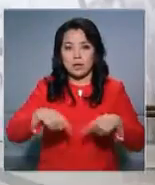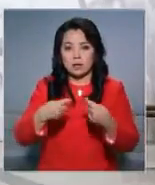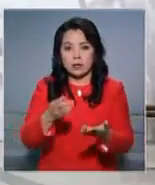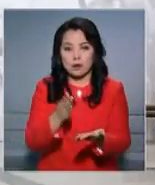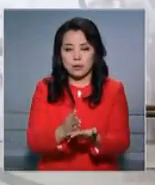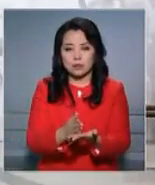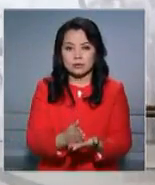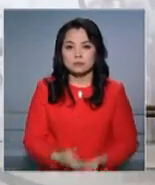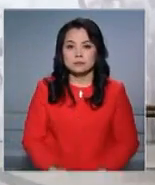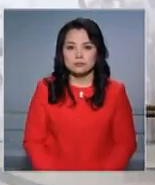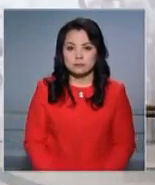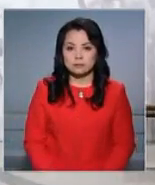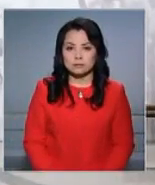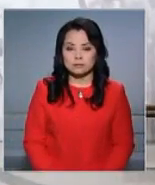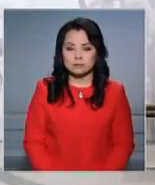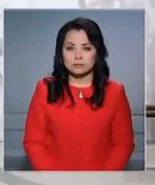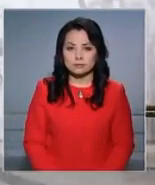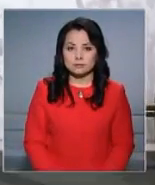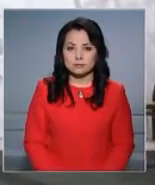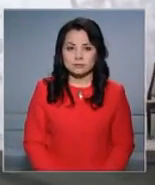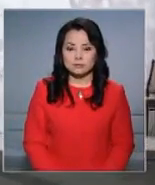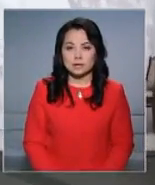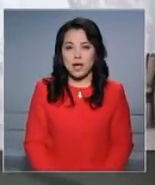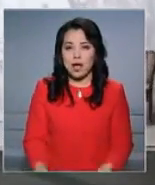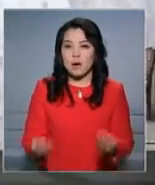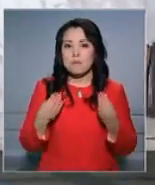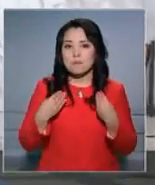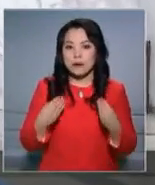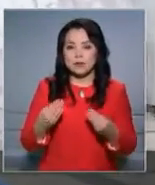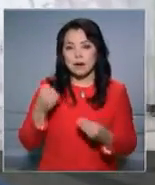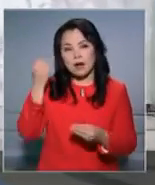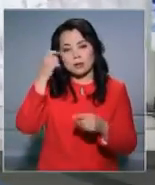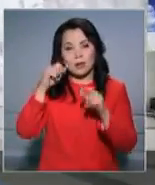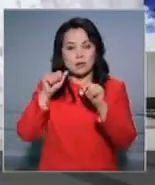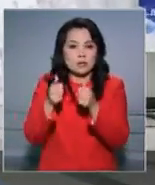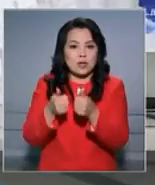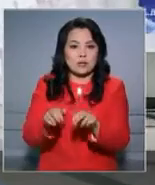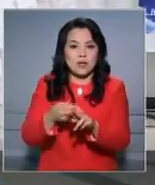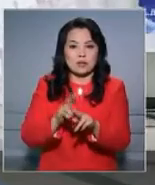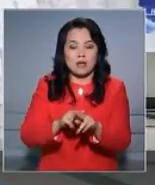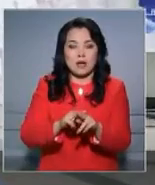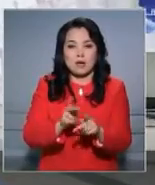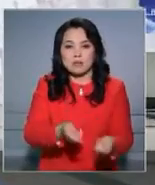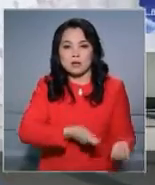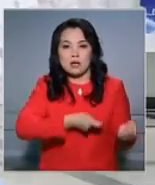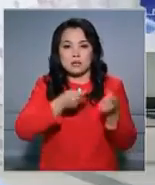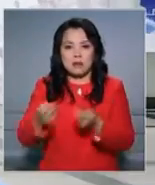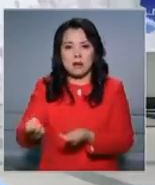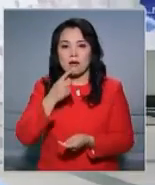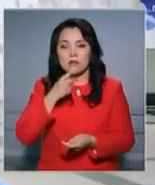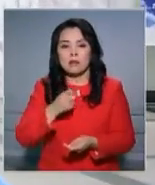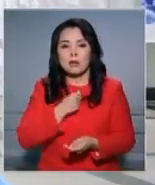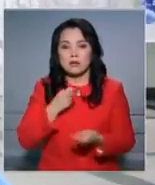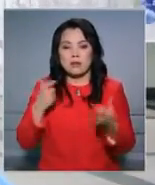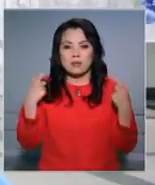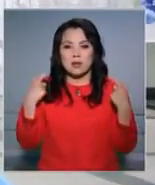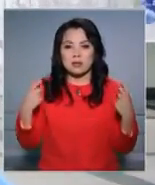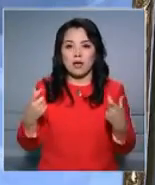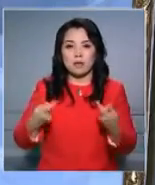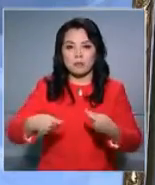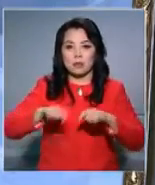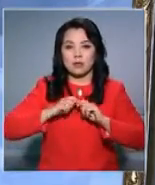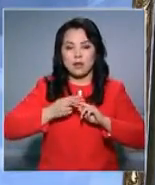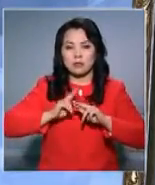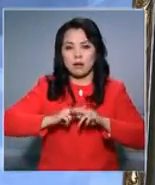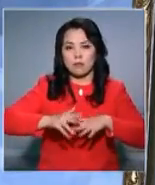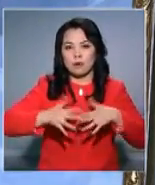Мы глубоко благодарны. Батырдың мүсінін алып келген Қазақстан Республикасы генералдар кеңесіне алғысымыз шексіз. Талғат Бигелдинов